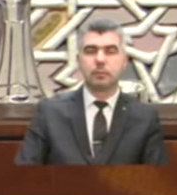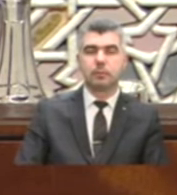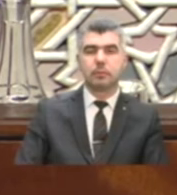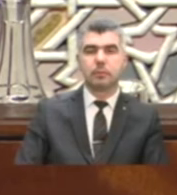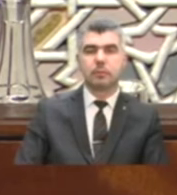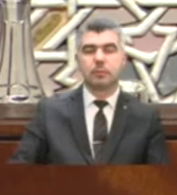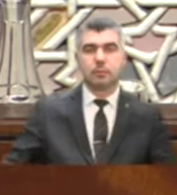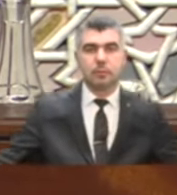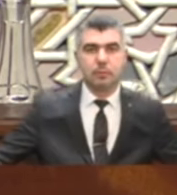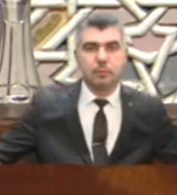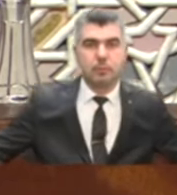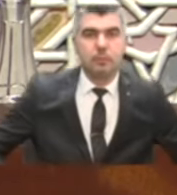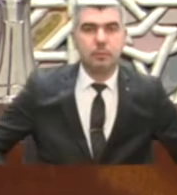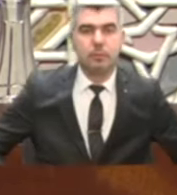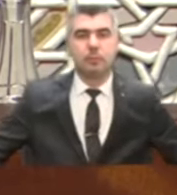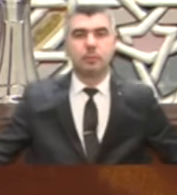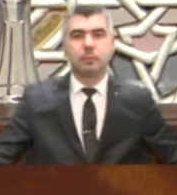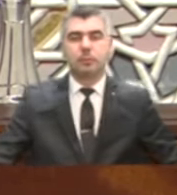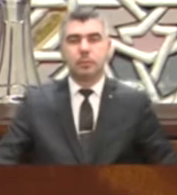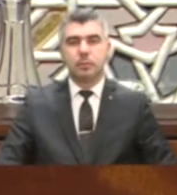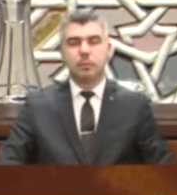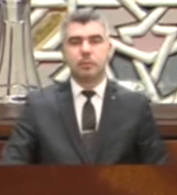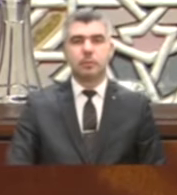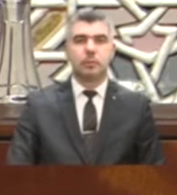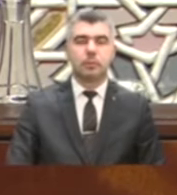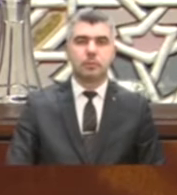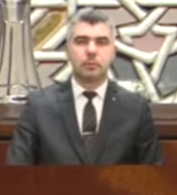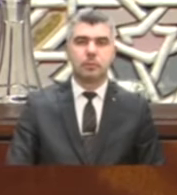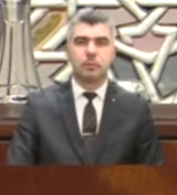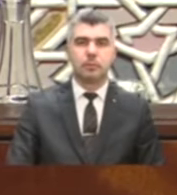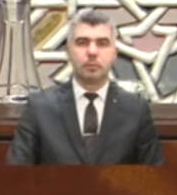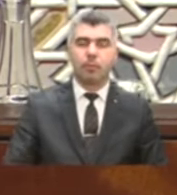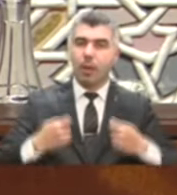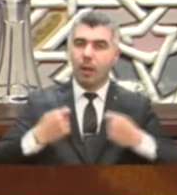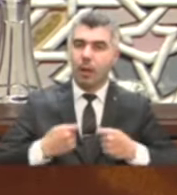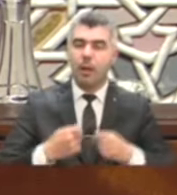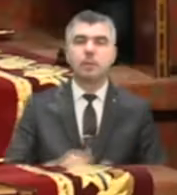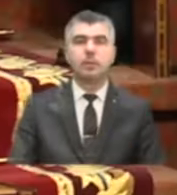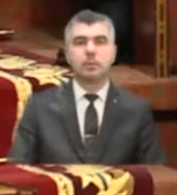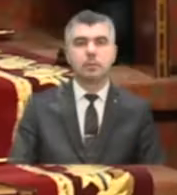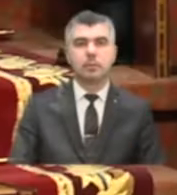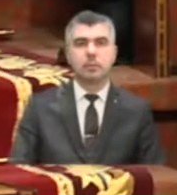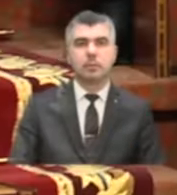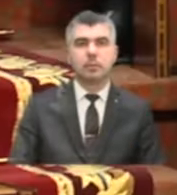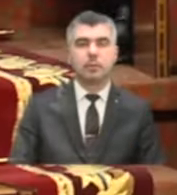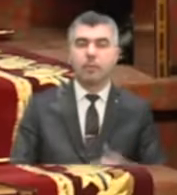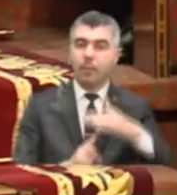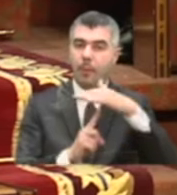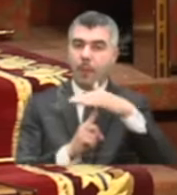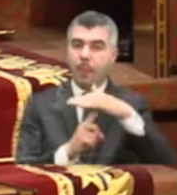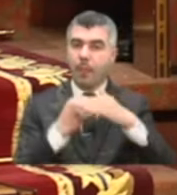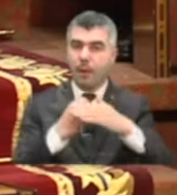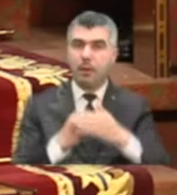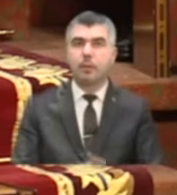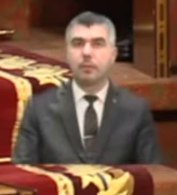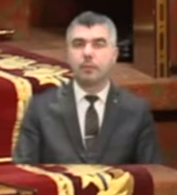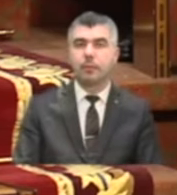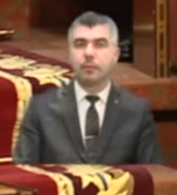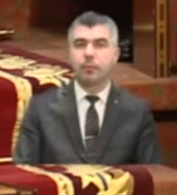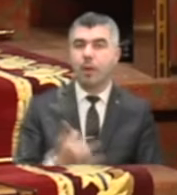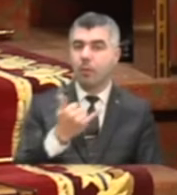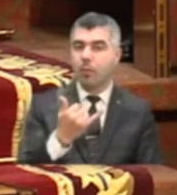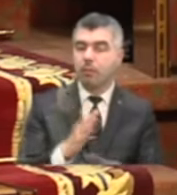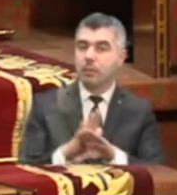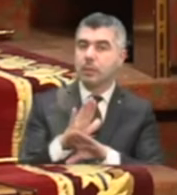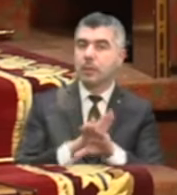السي سي شوكي، تفضل سيد الرئيس. سيد الرئيس الله يخليك، نقطة نظام غير باش إلا